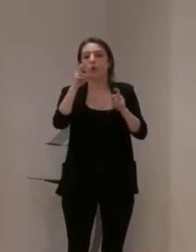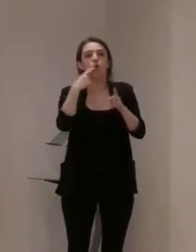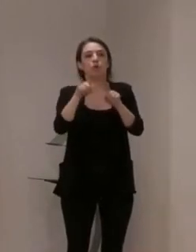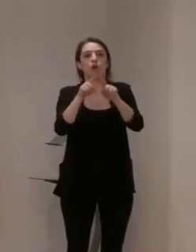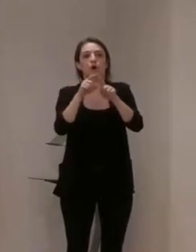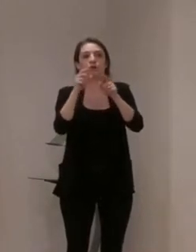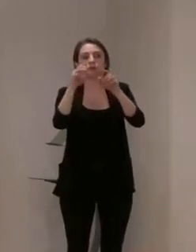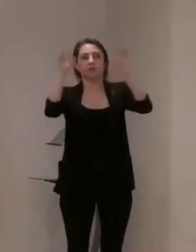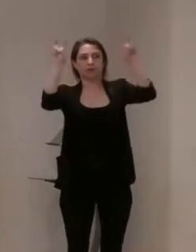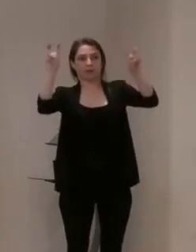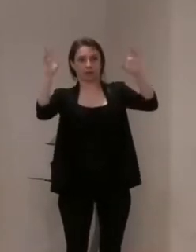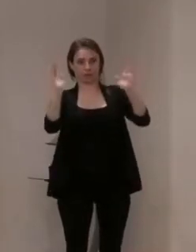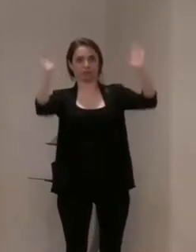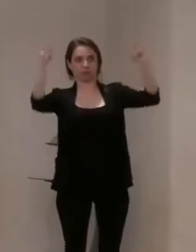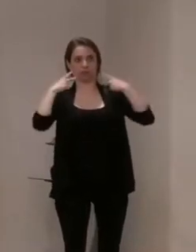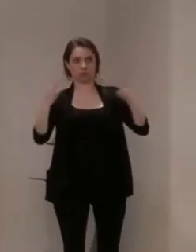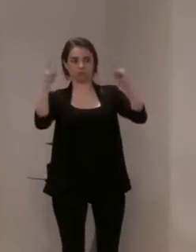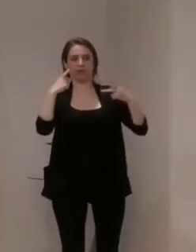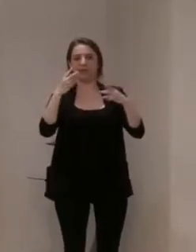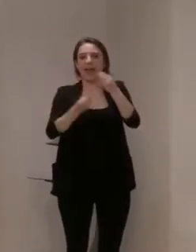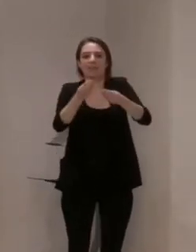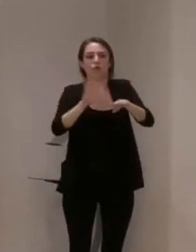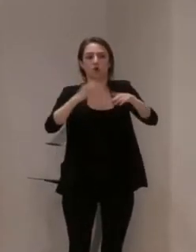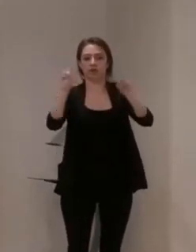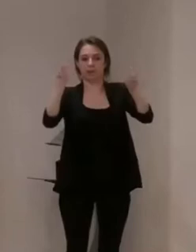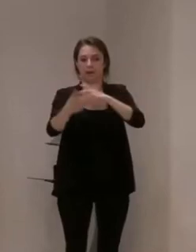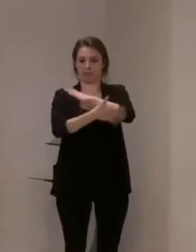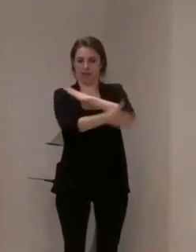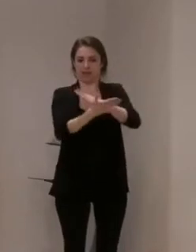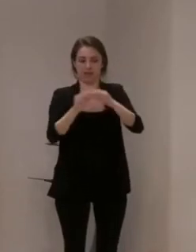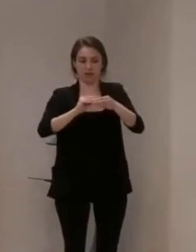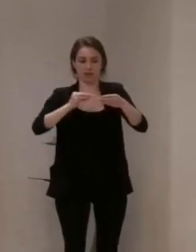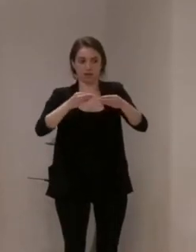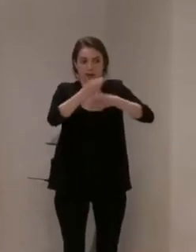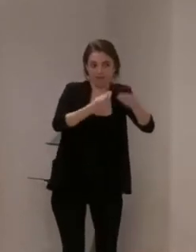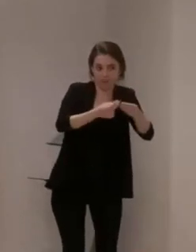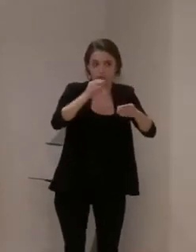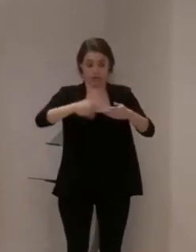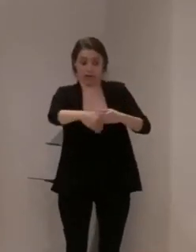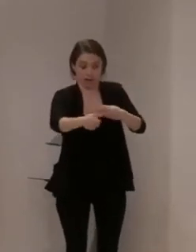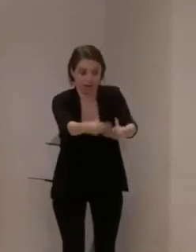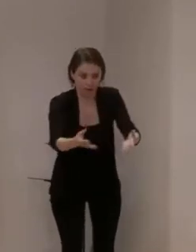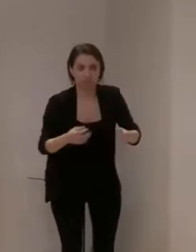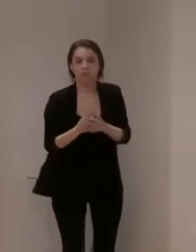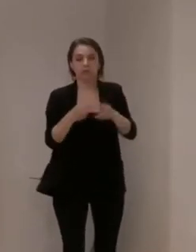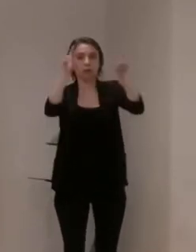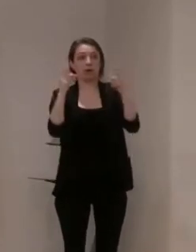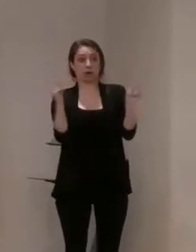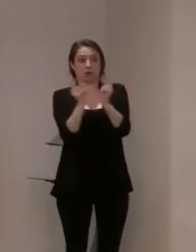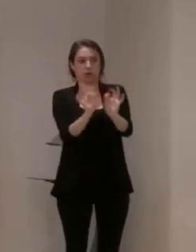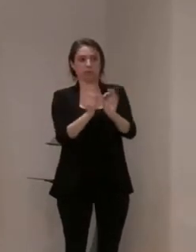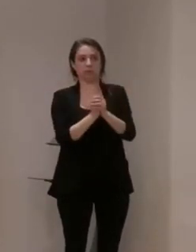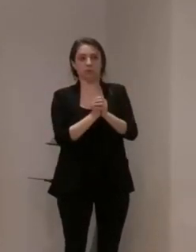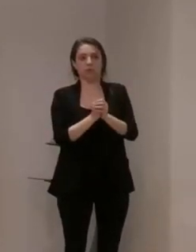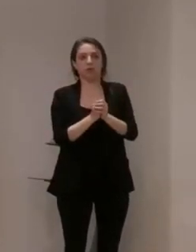titular, després aprofundirem. Què cal fer amb via la Laietana 43 i sobretot què s'està fent? A veure... Ràpid, eh? El